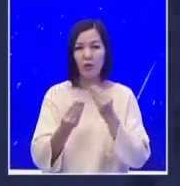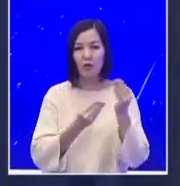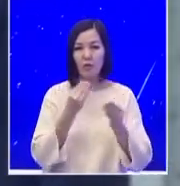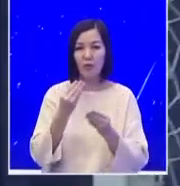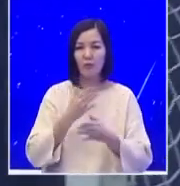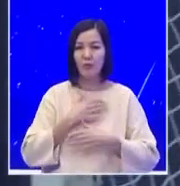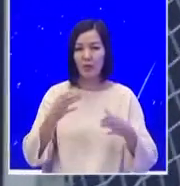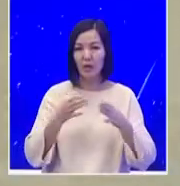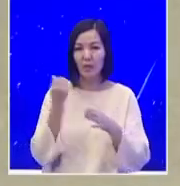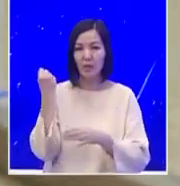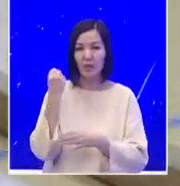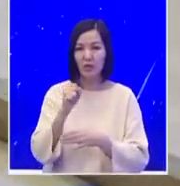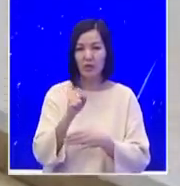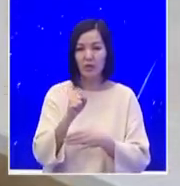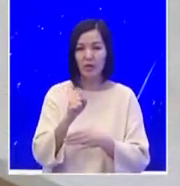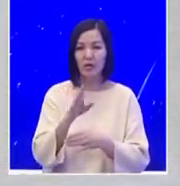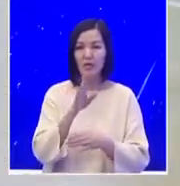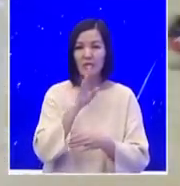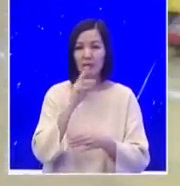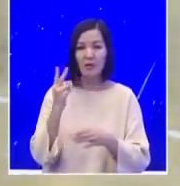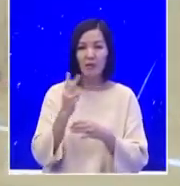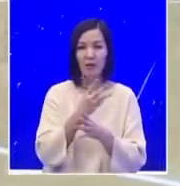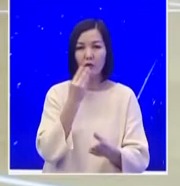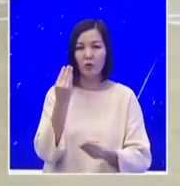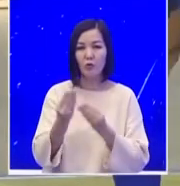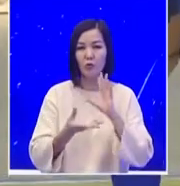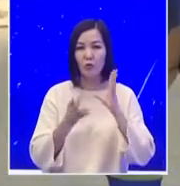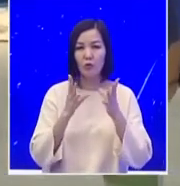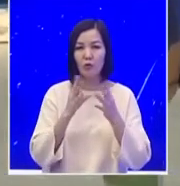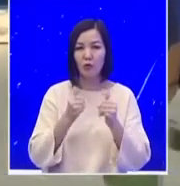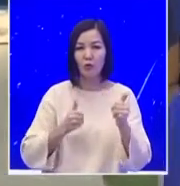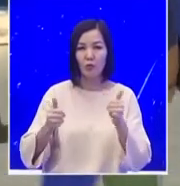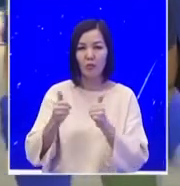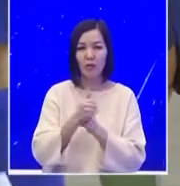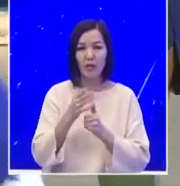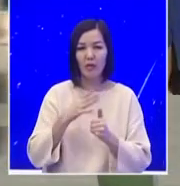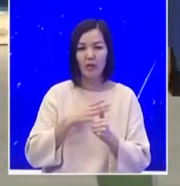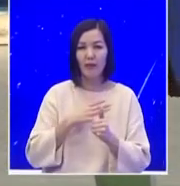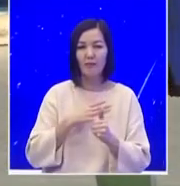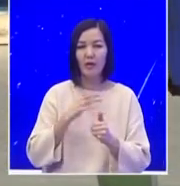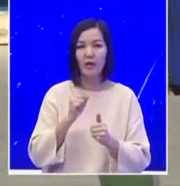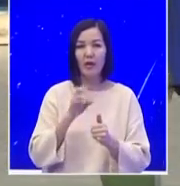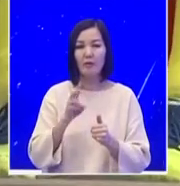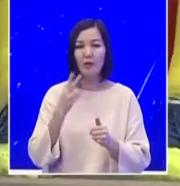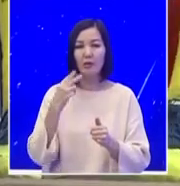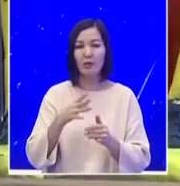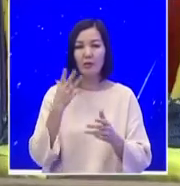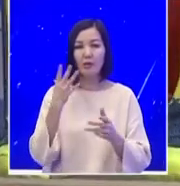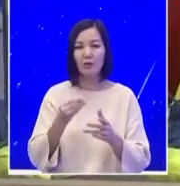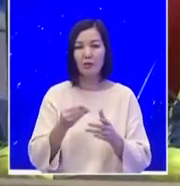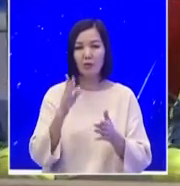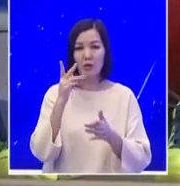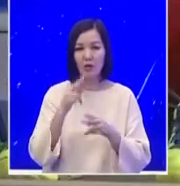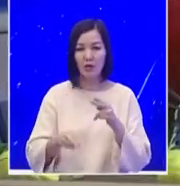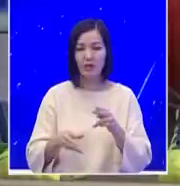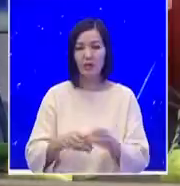жеңіспен аяқтады. Сонымен қатар қыздарымыз да екінші тур қорытындысы бойынша топ бастап келеді. Бұл кезең ақпанның 26-сына аяқталады.